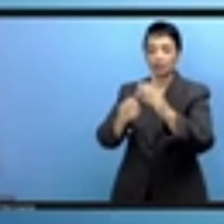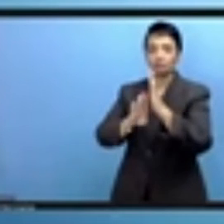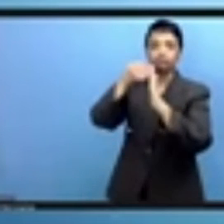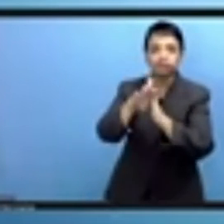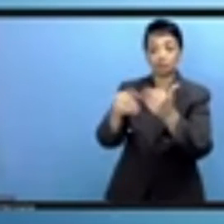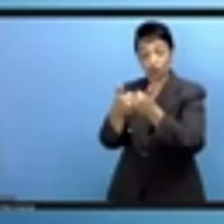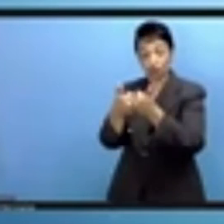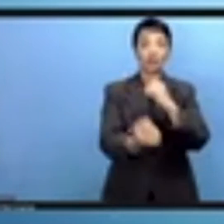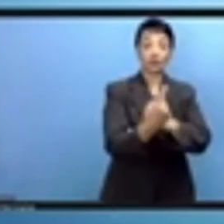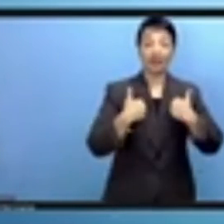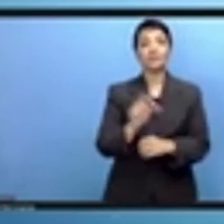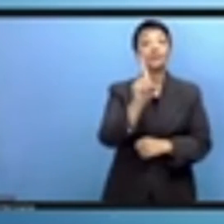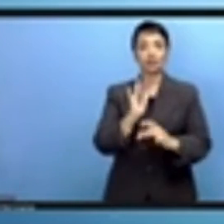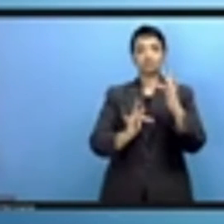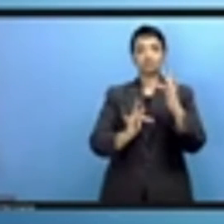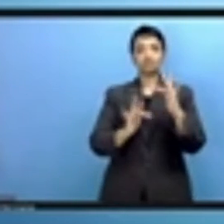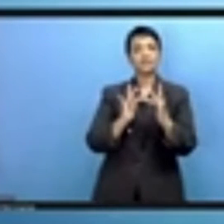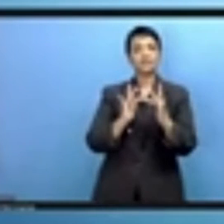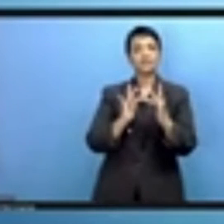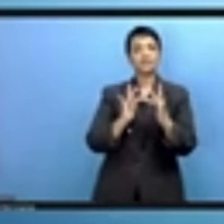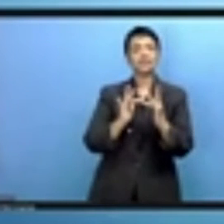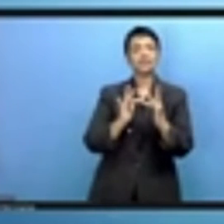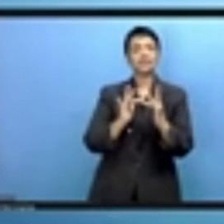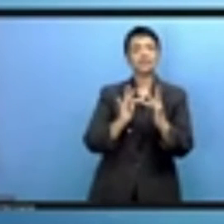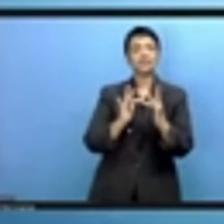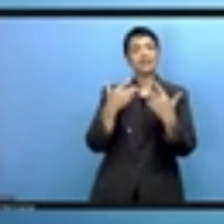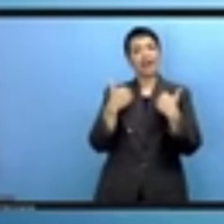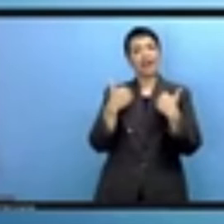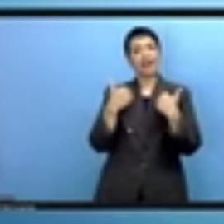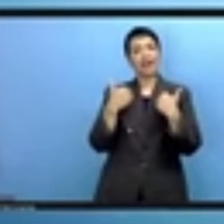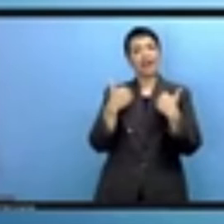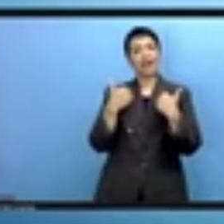充满了不实信息，